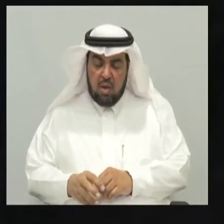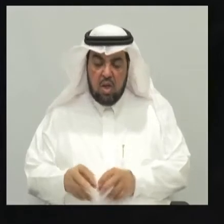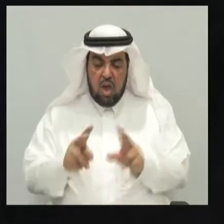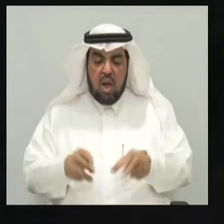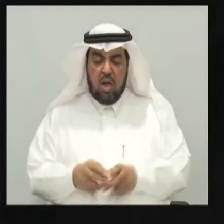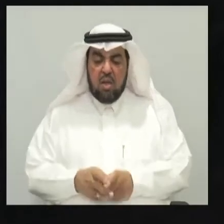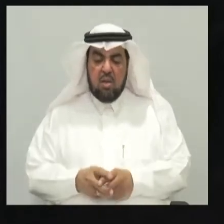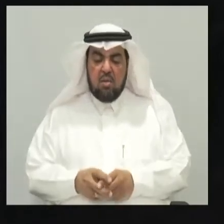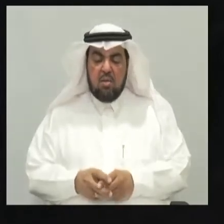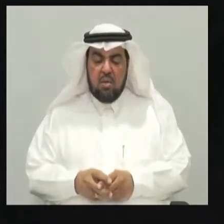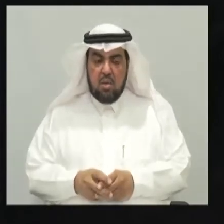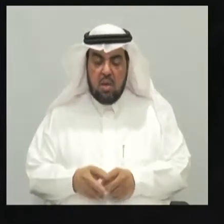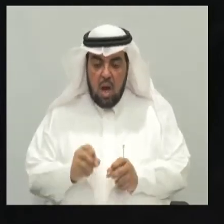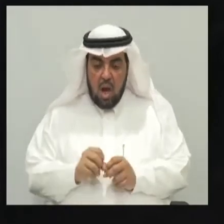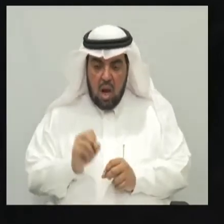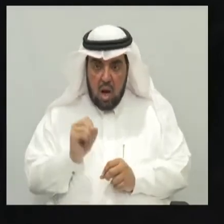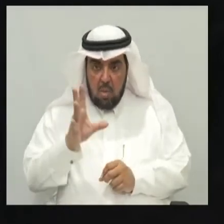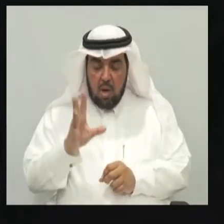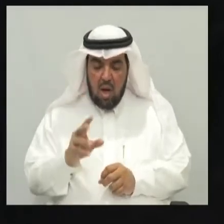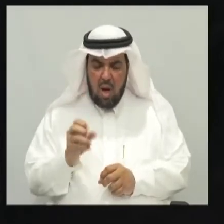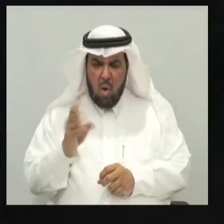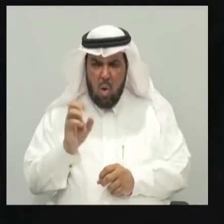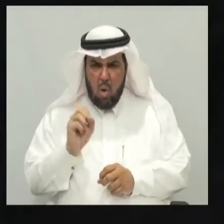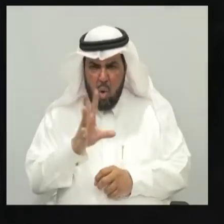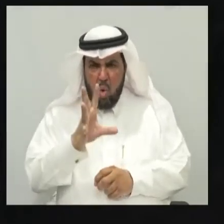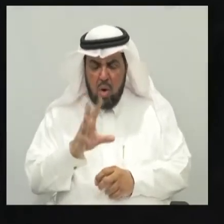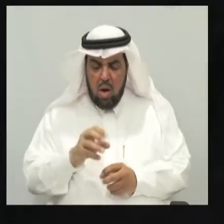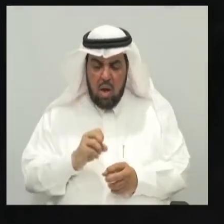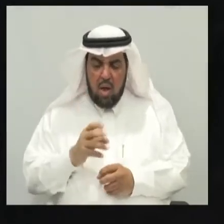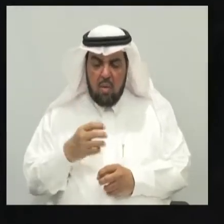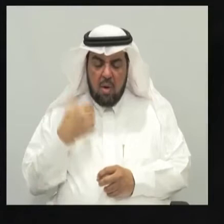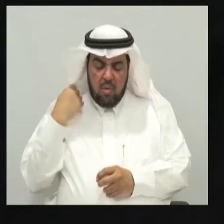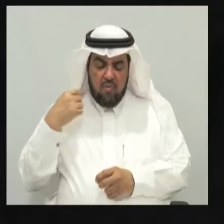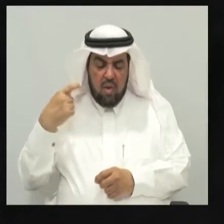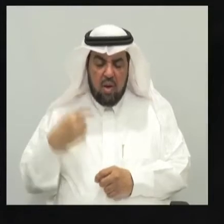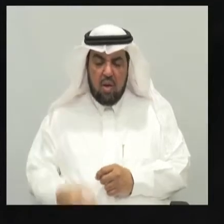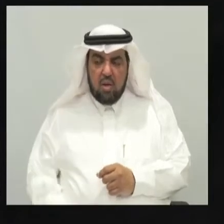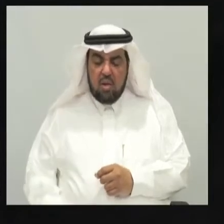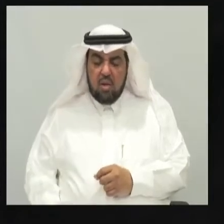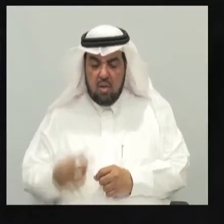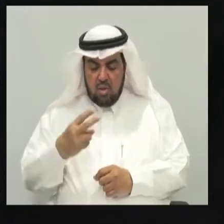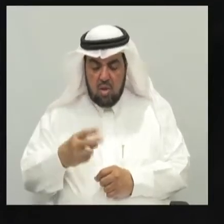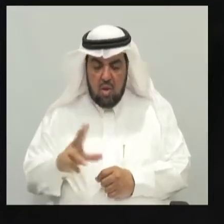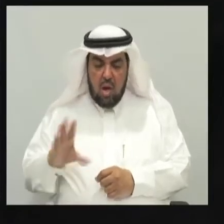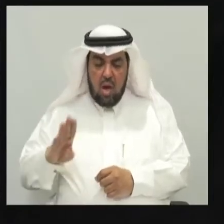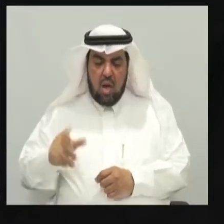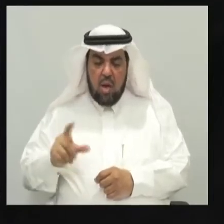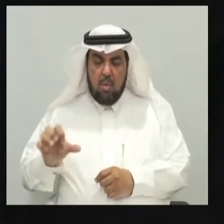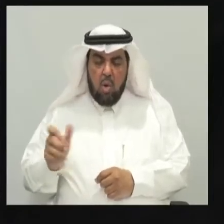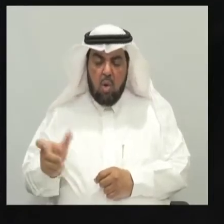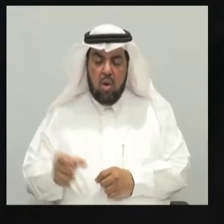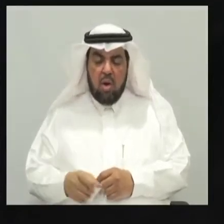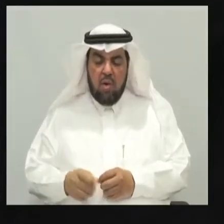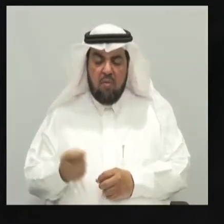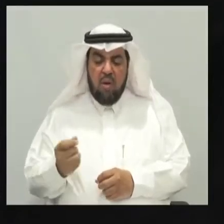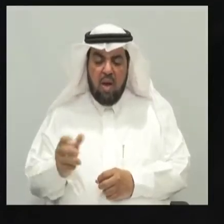شكلها؟ هل لها لمعان؟ هل لها بريق؟ ما هو برأيك؟ فكر قليلا. طيب خلينا نشوف الكربون. مثلا لو أخذنا